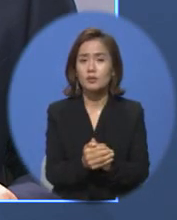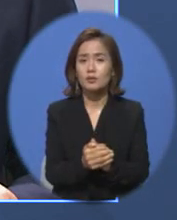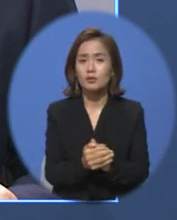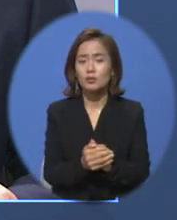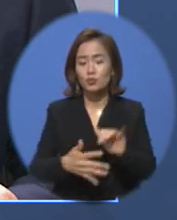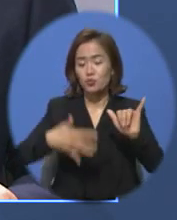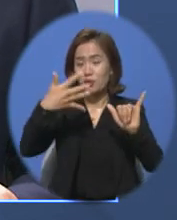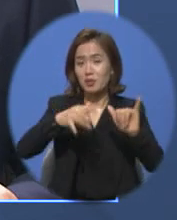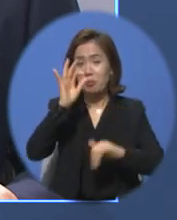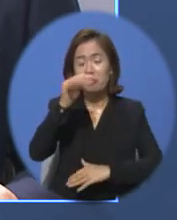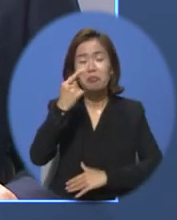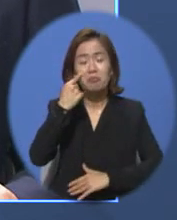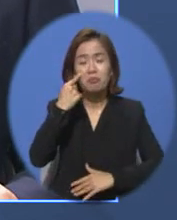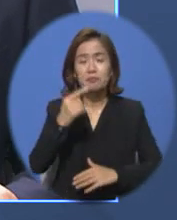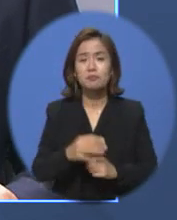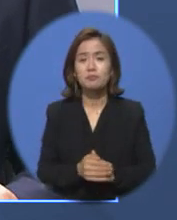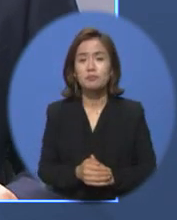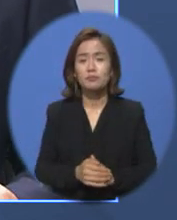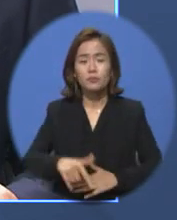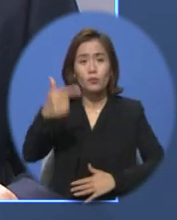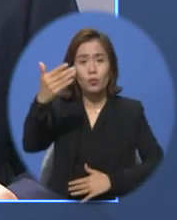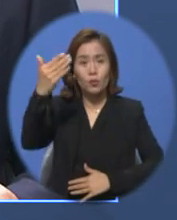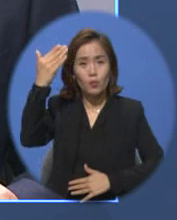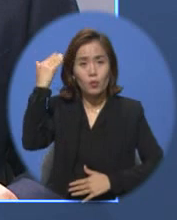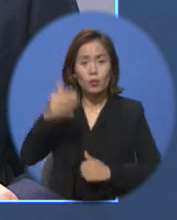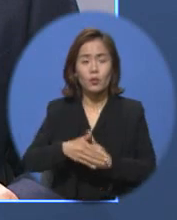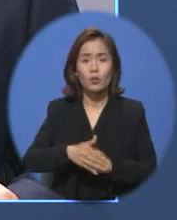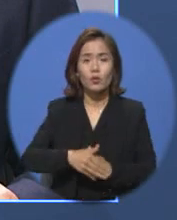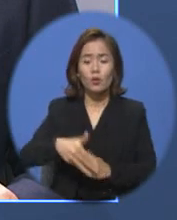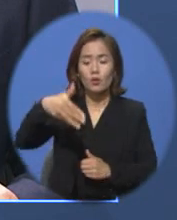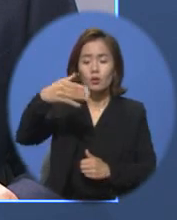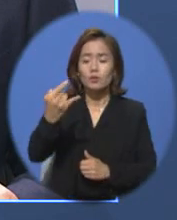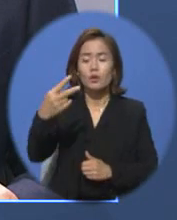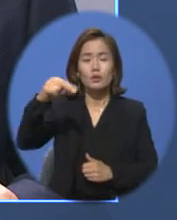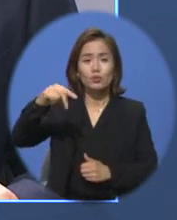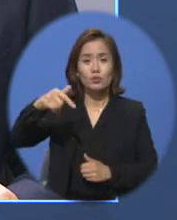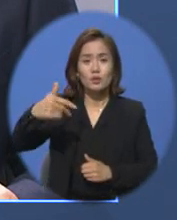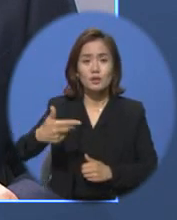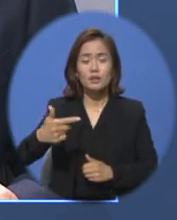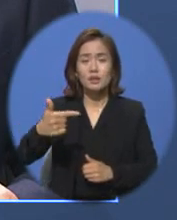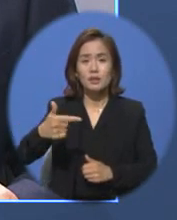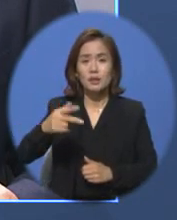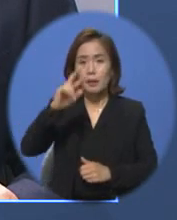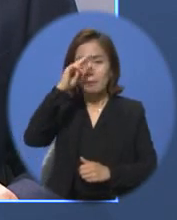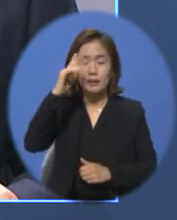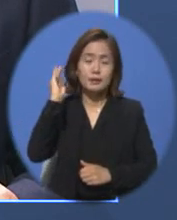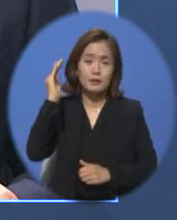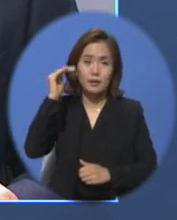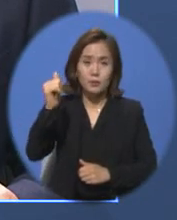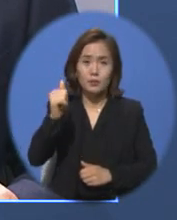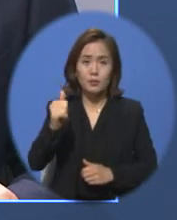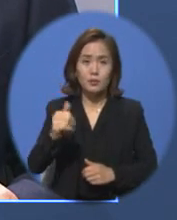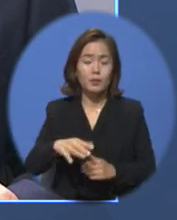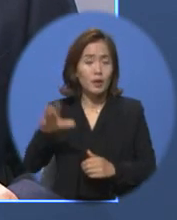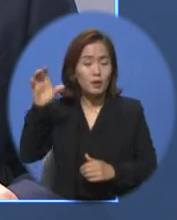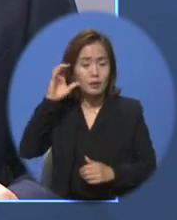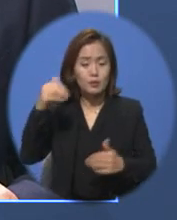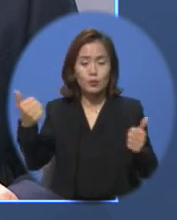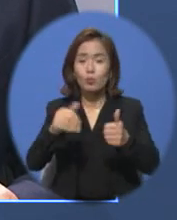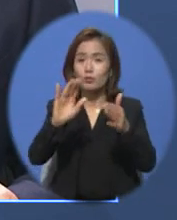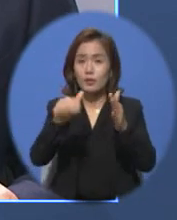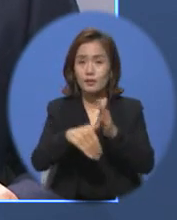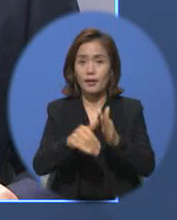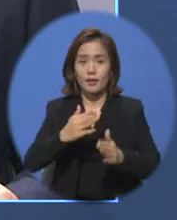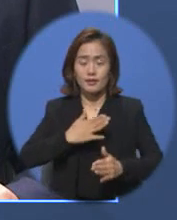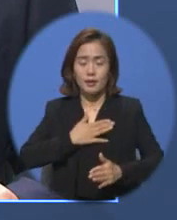먼저해당영상들을시청해주세요.지난 최순실과박근혜 청문회당시저는우병우민정수석